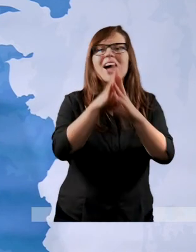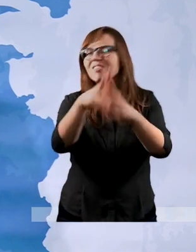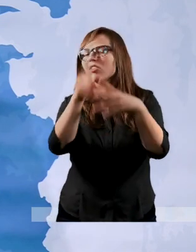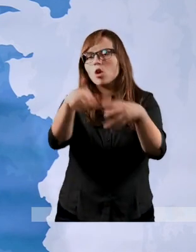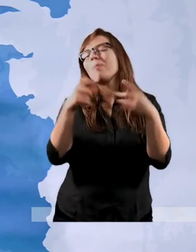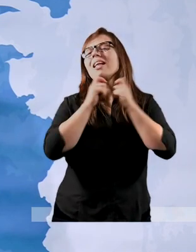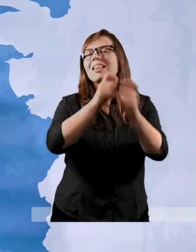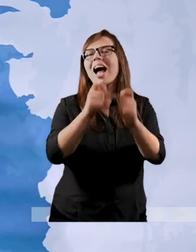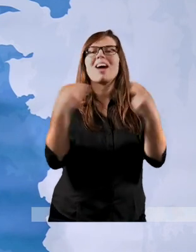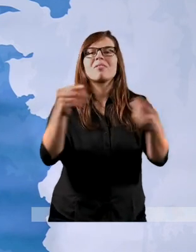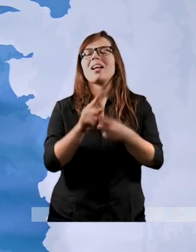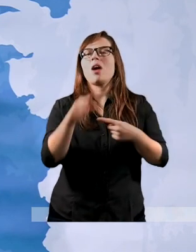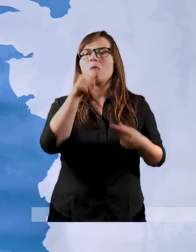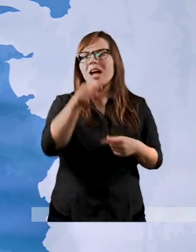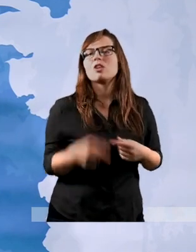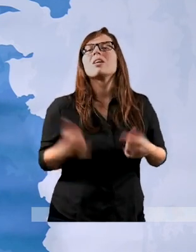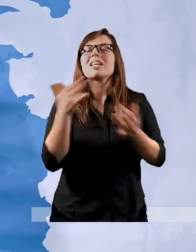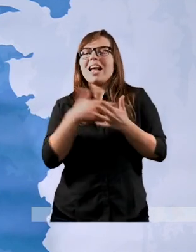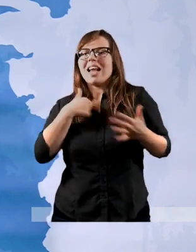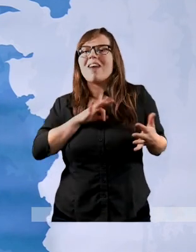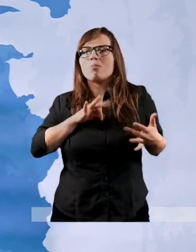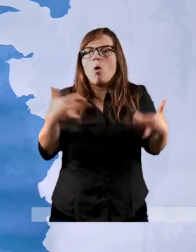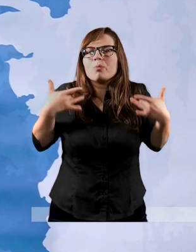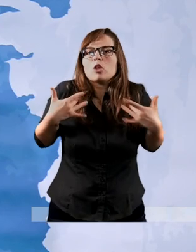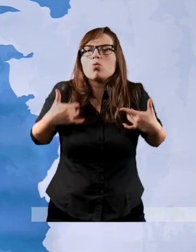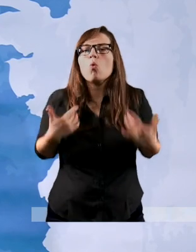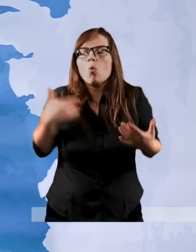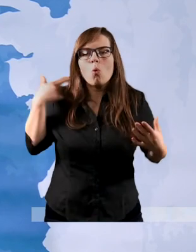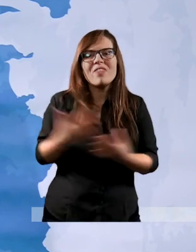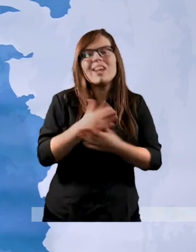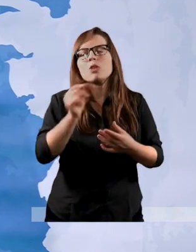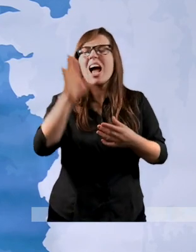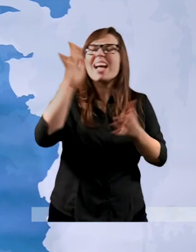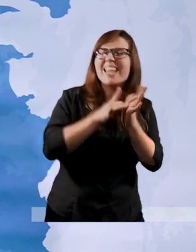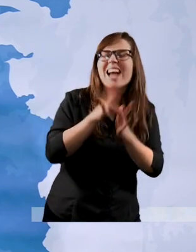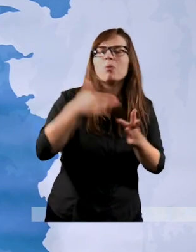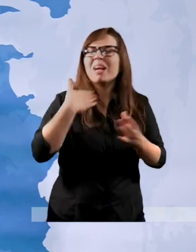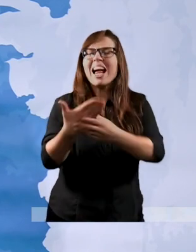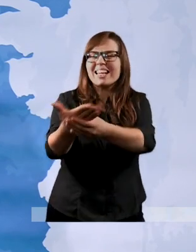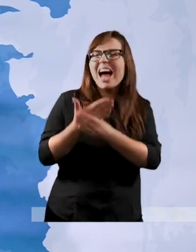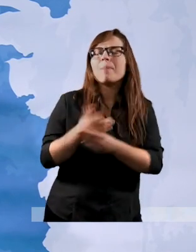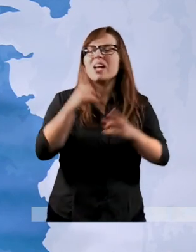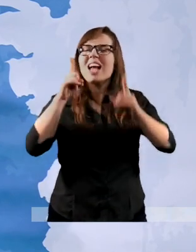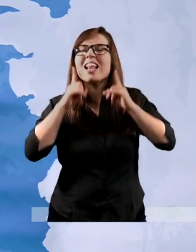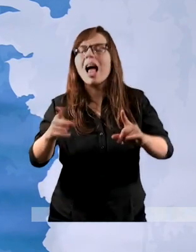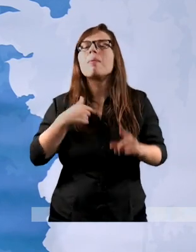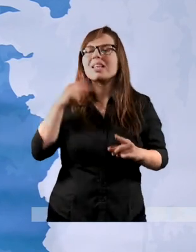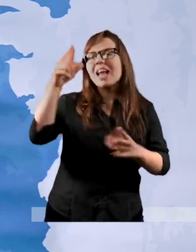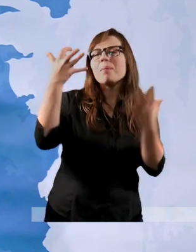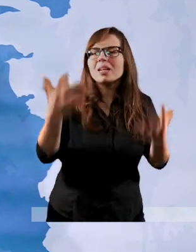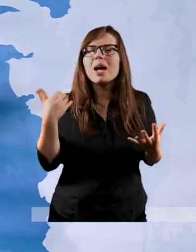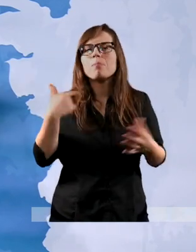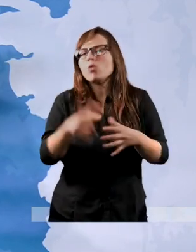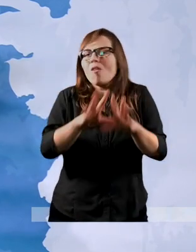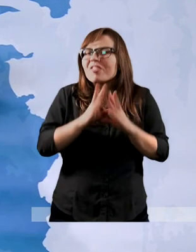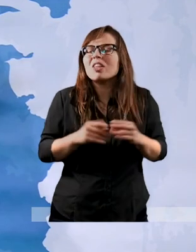jako wielki dar ode mnie. I kiedy ja w moim życiu w to uwierzyłem, że Bóg mnie zaprasza, że naprawdę tam będę, to